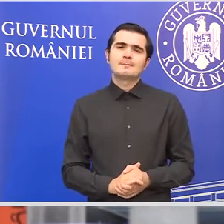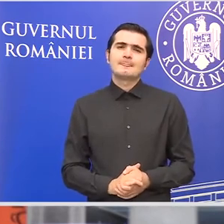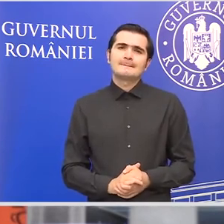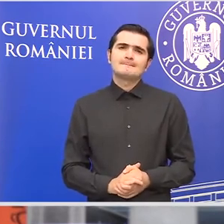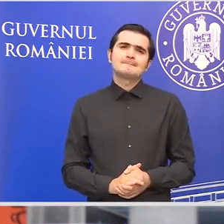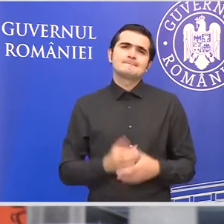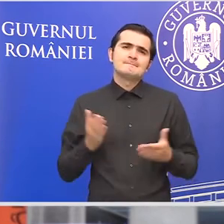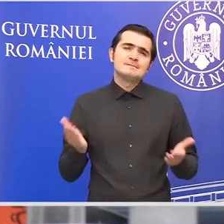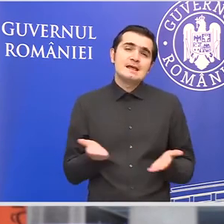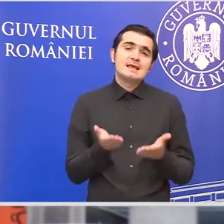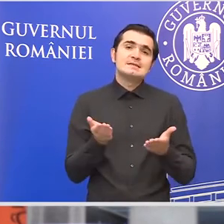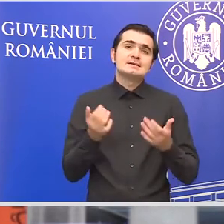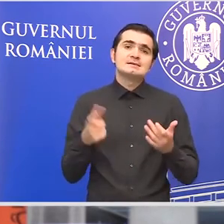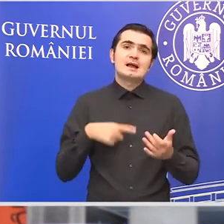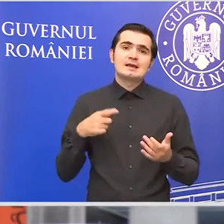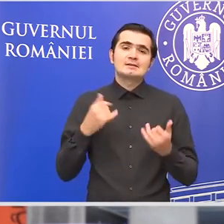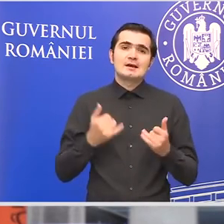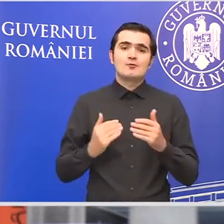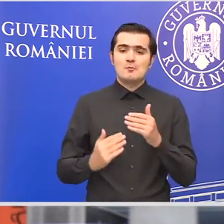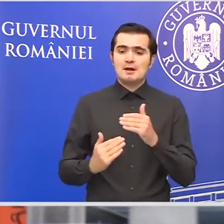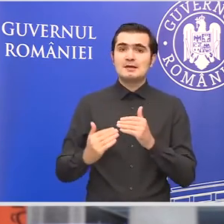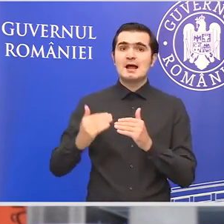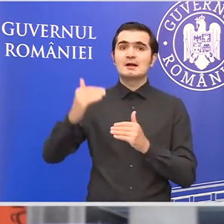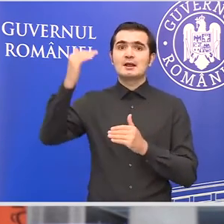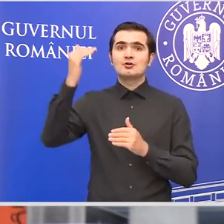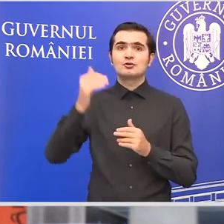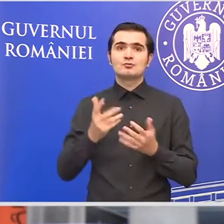Tendința este, cum spuneam, crescătoare.